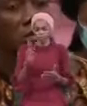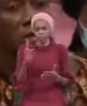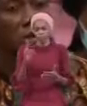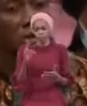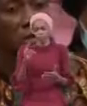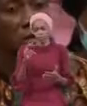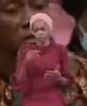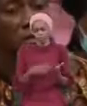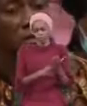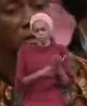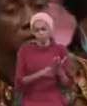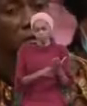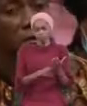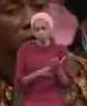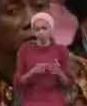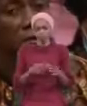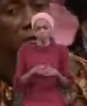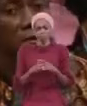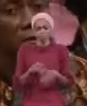maison